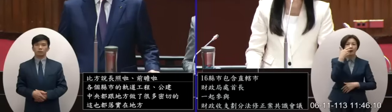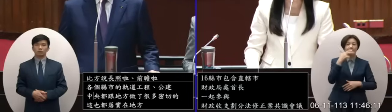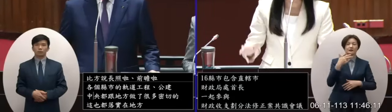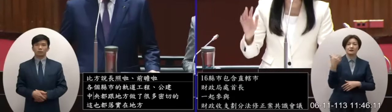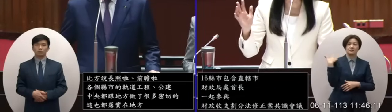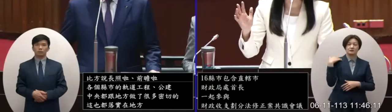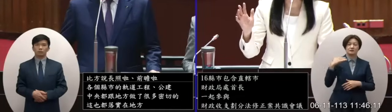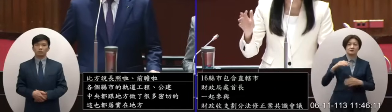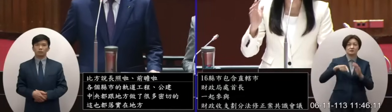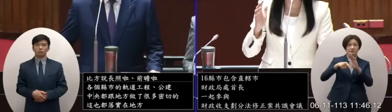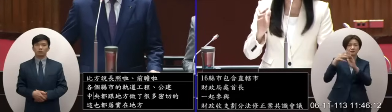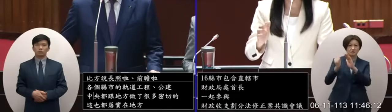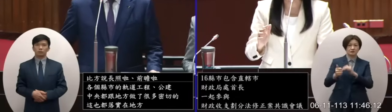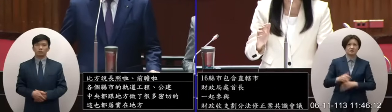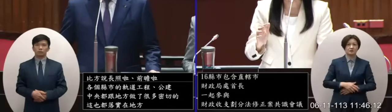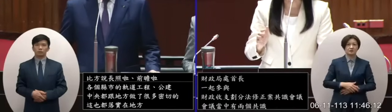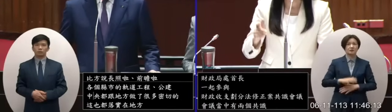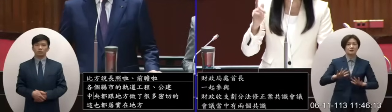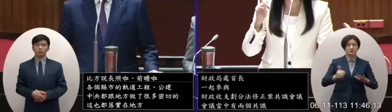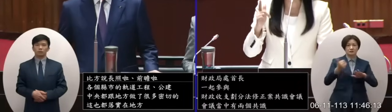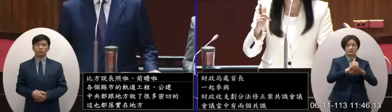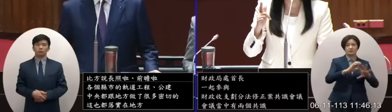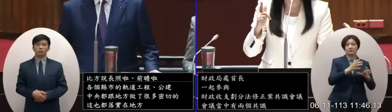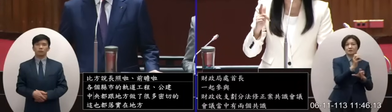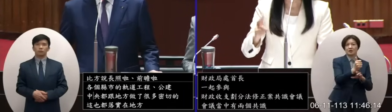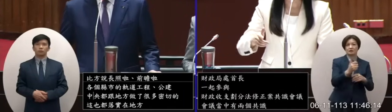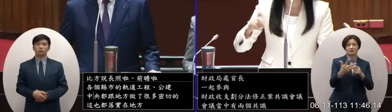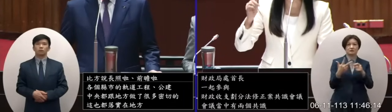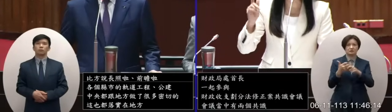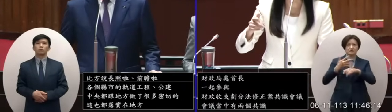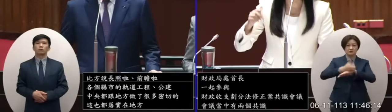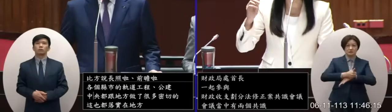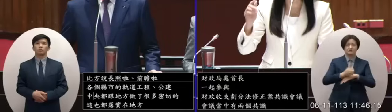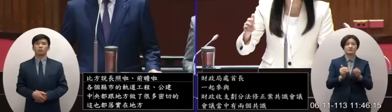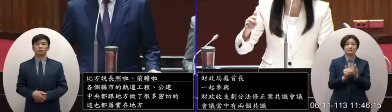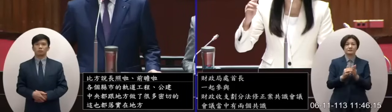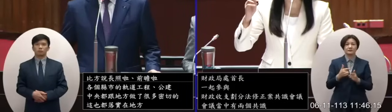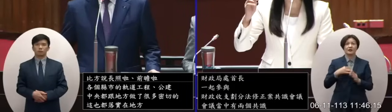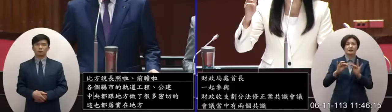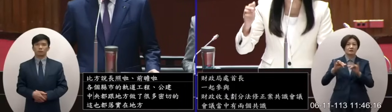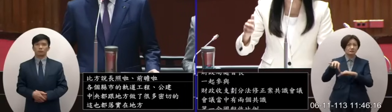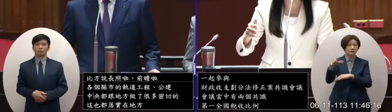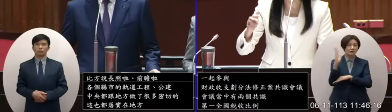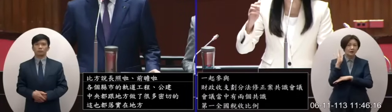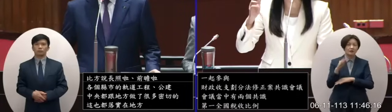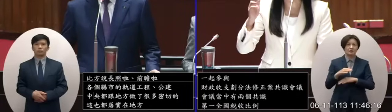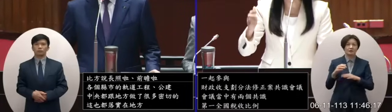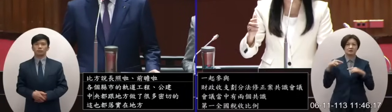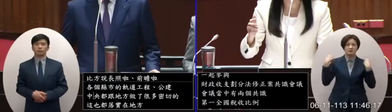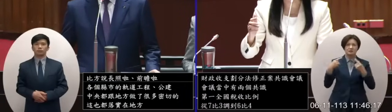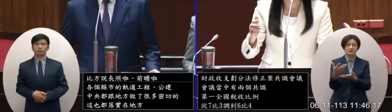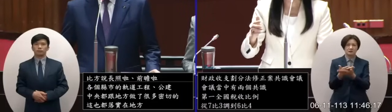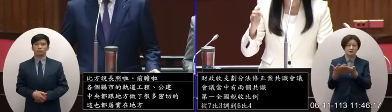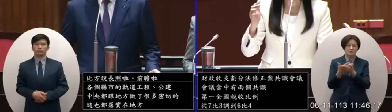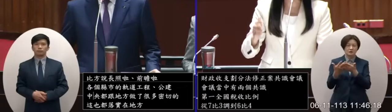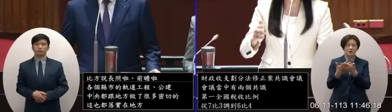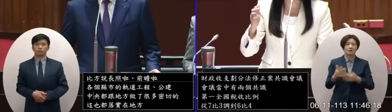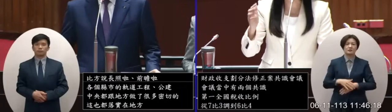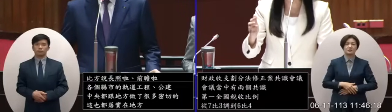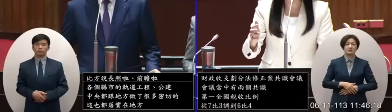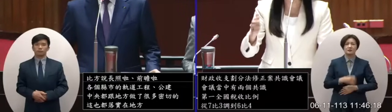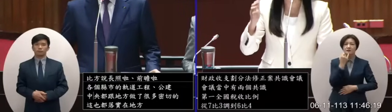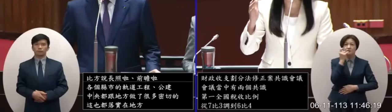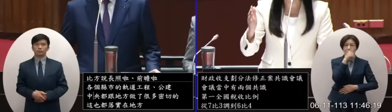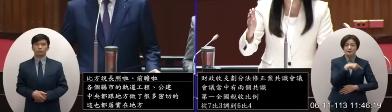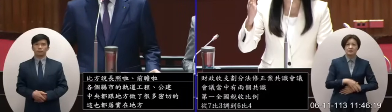在当院长的时候有主张，现在他是总统了，经过7年了，我们也不断地跟地方在做一个沟通哦，是不是